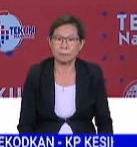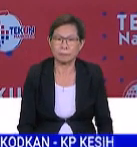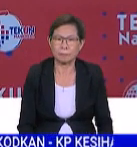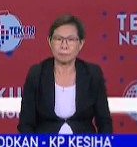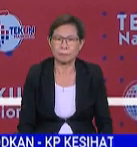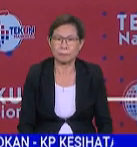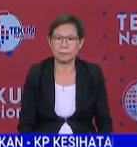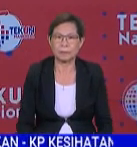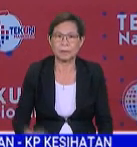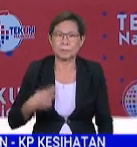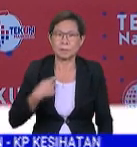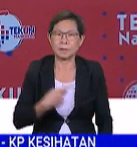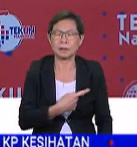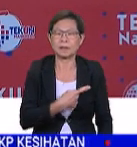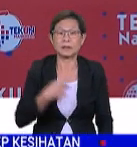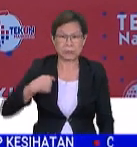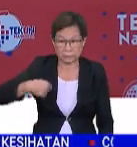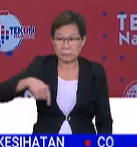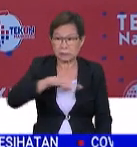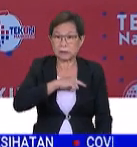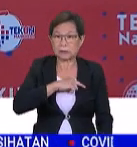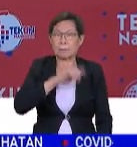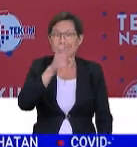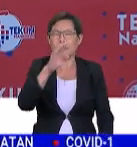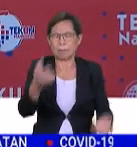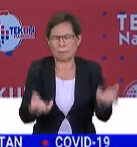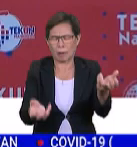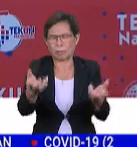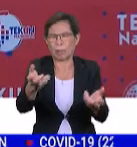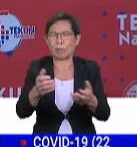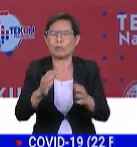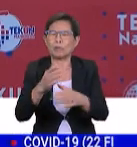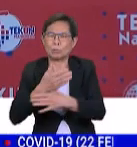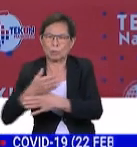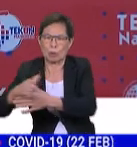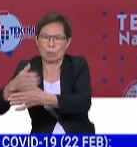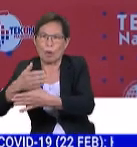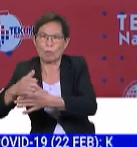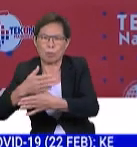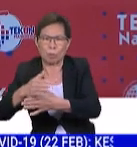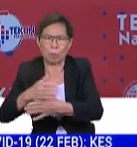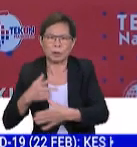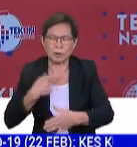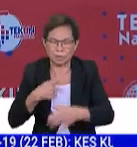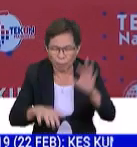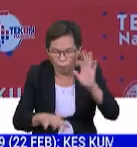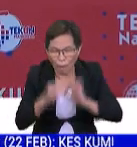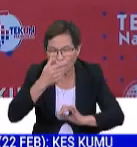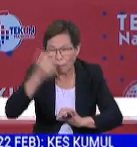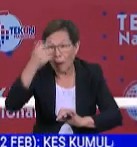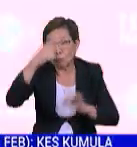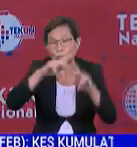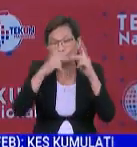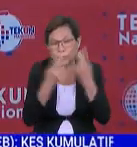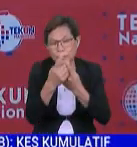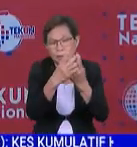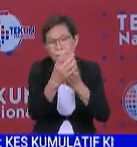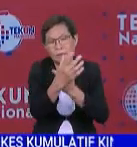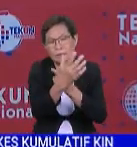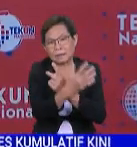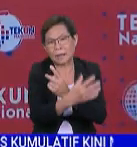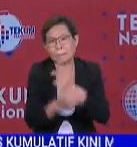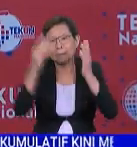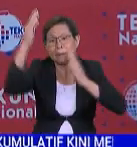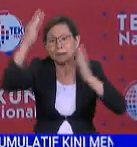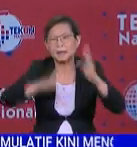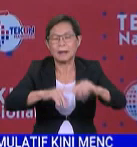Tapi kita di balik peringkat Barisan Nasional, kita memang kongsi kuasa. Kita tolak ansur, kita akan buat pilihan terbaik untuk parti dan negara. Ini musim